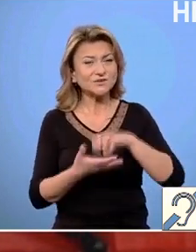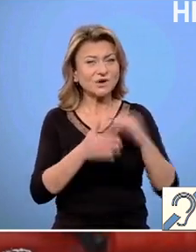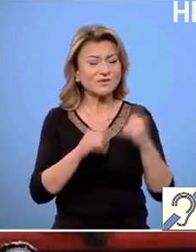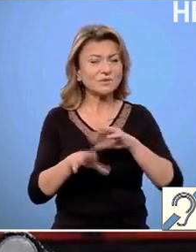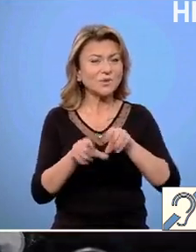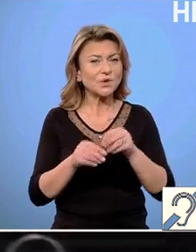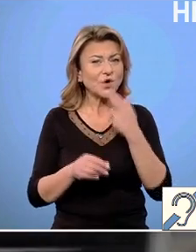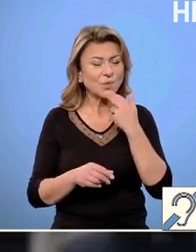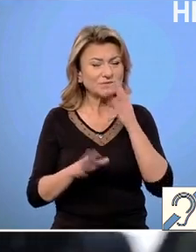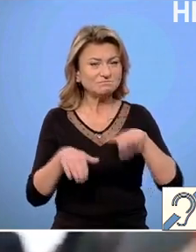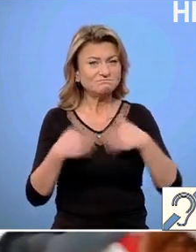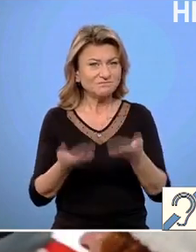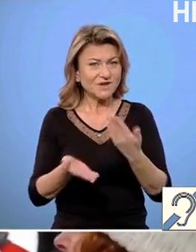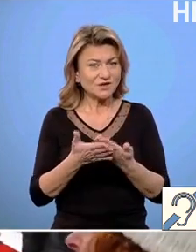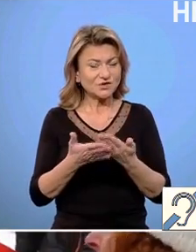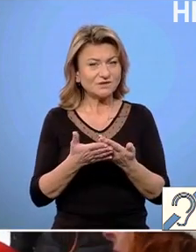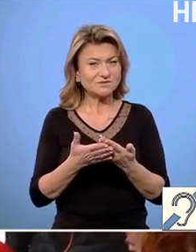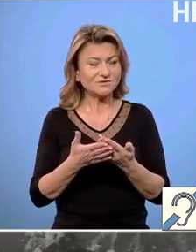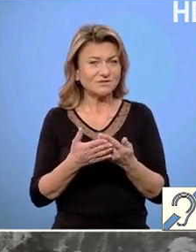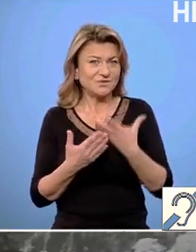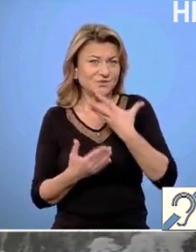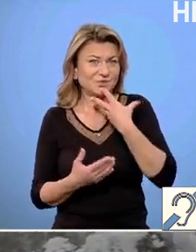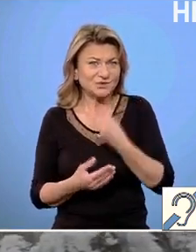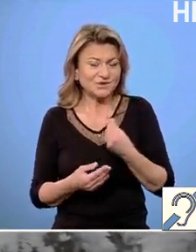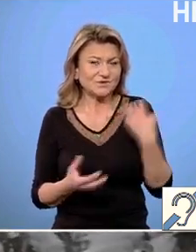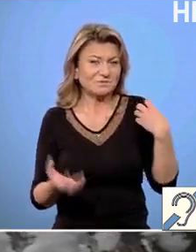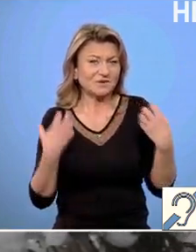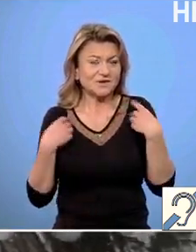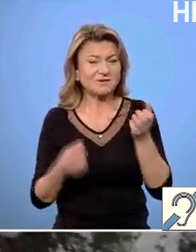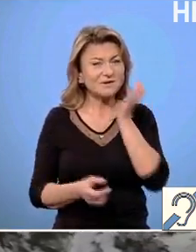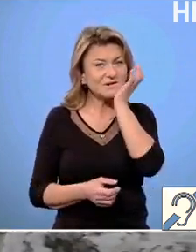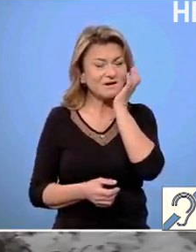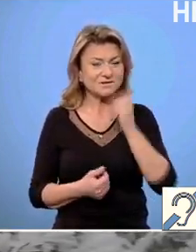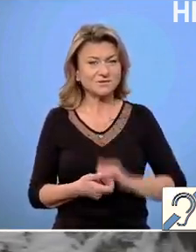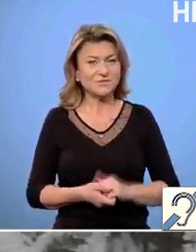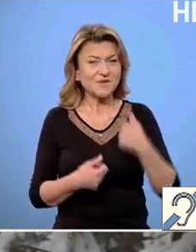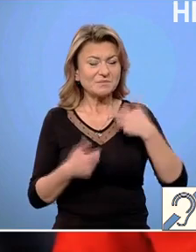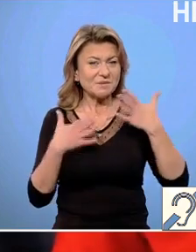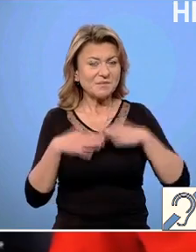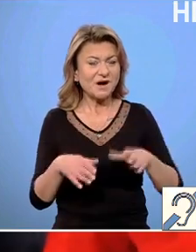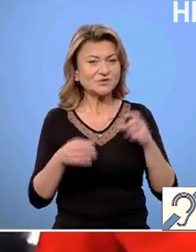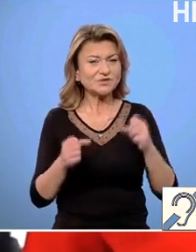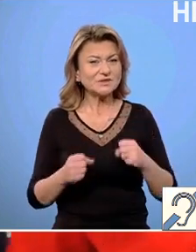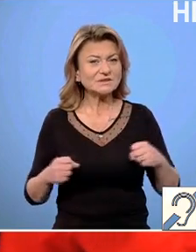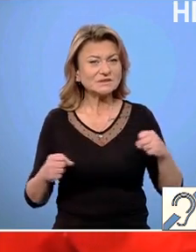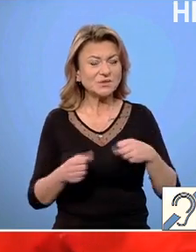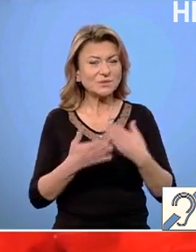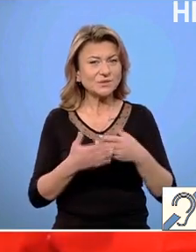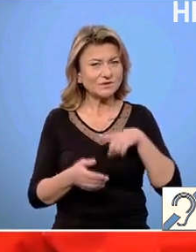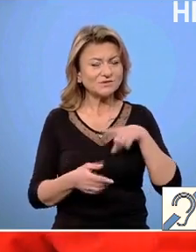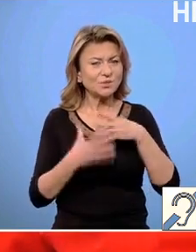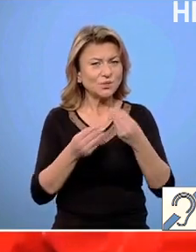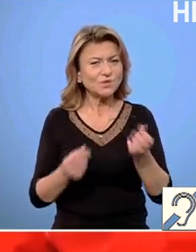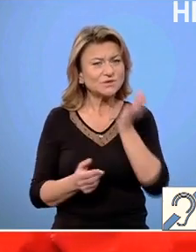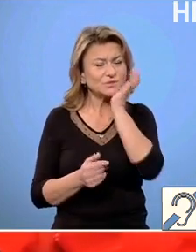cu copiii ca să le oferim acest miracol, acest spectacol de iarnă. Mie îmi place să mă dau pe schiuri pentru că este foarte multă